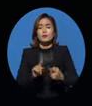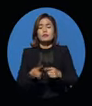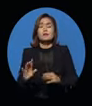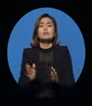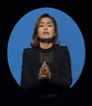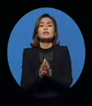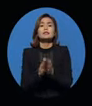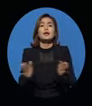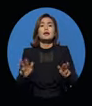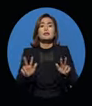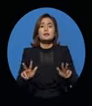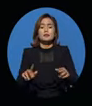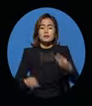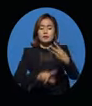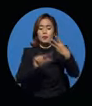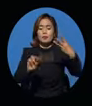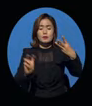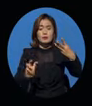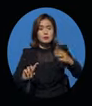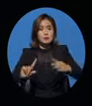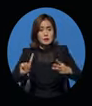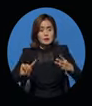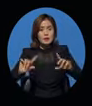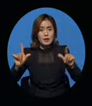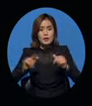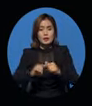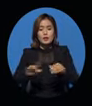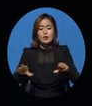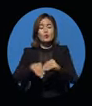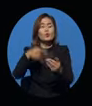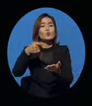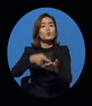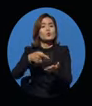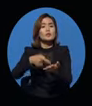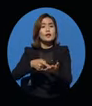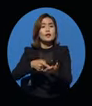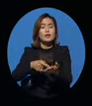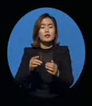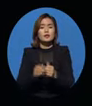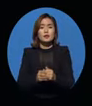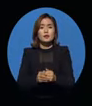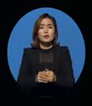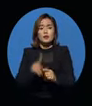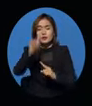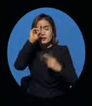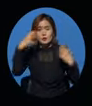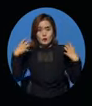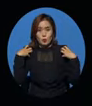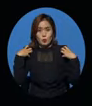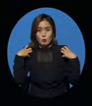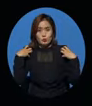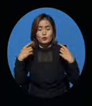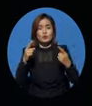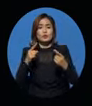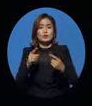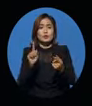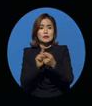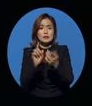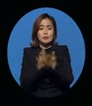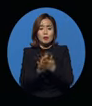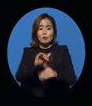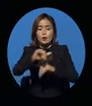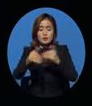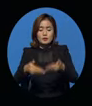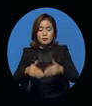되서 지난 3월 31일 날 정세균 전 국무총리 께서 범 정부차원의 선서 협의체 를 만들기로